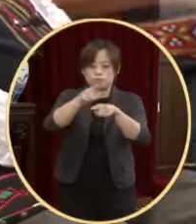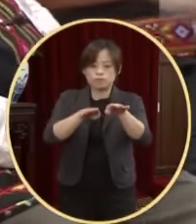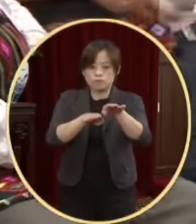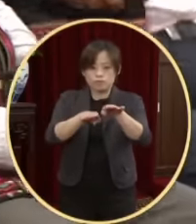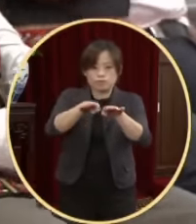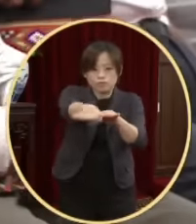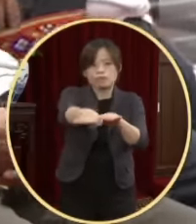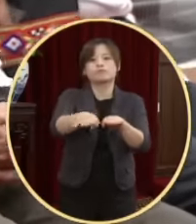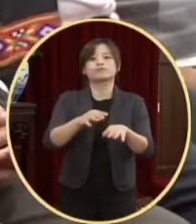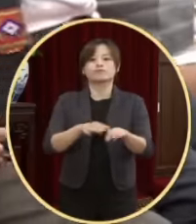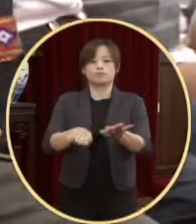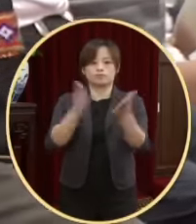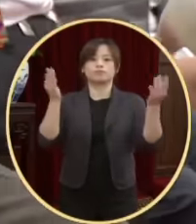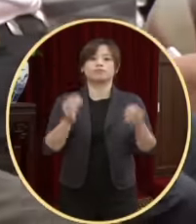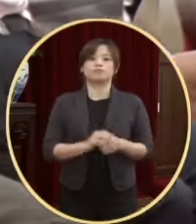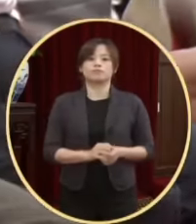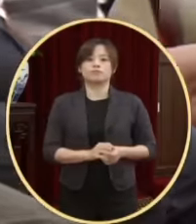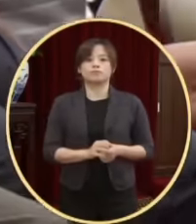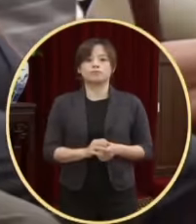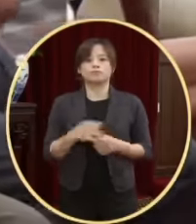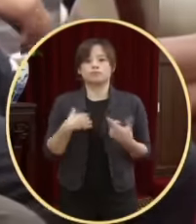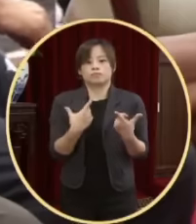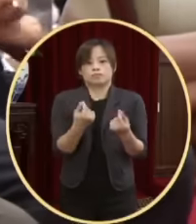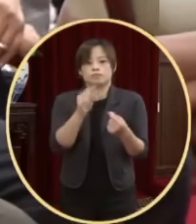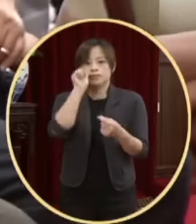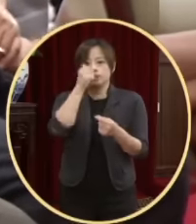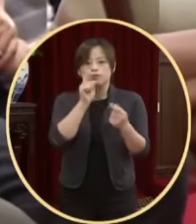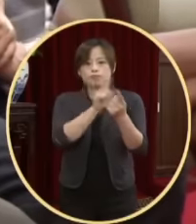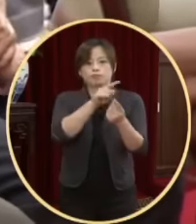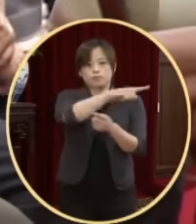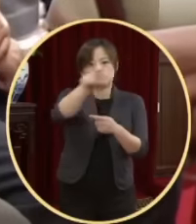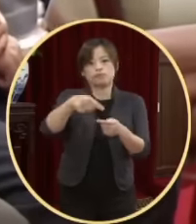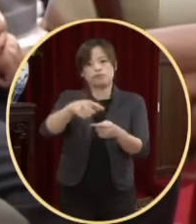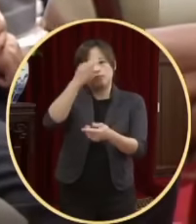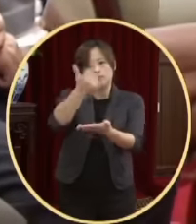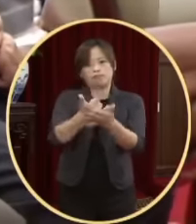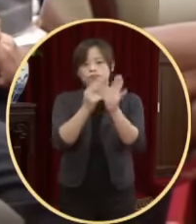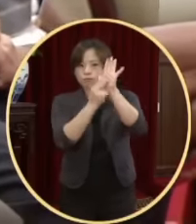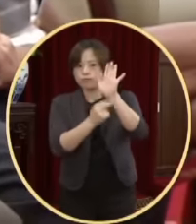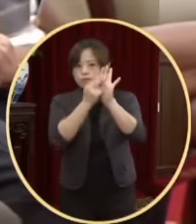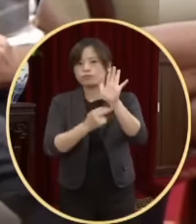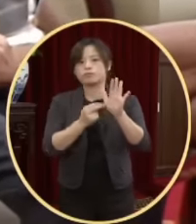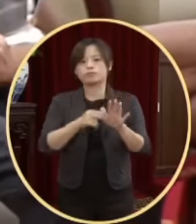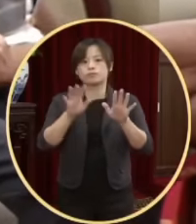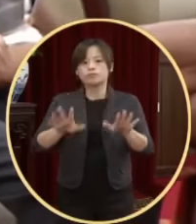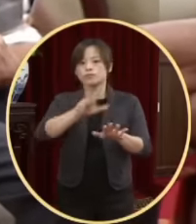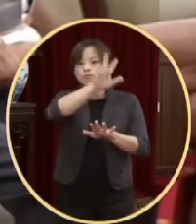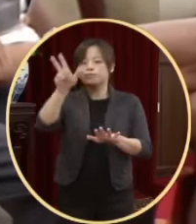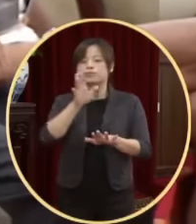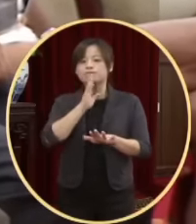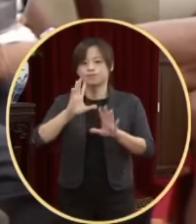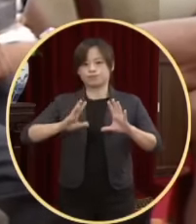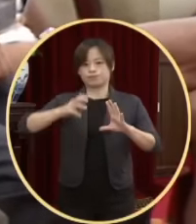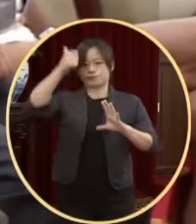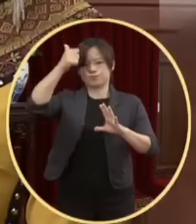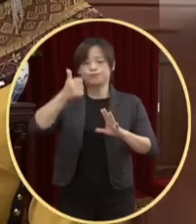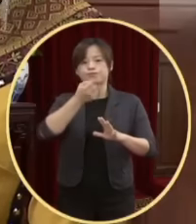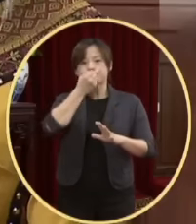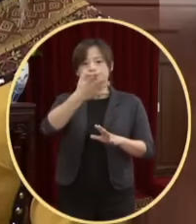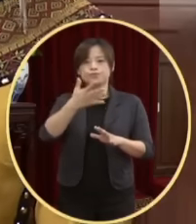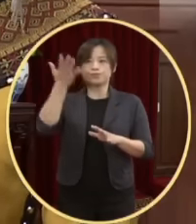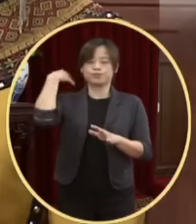最重要的一步。我们要特别向各位贵宾说明，今天除了是总统履行